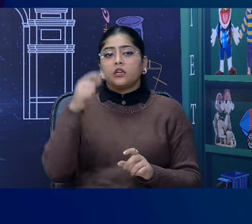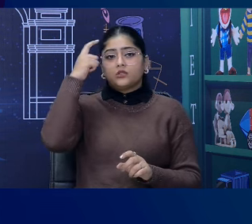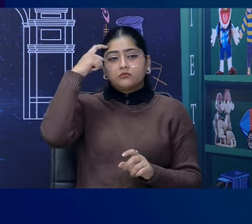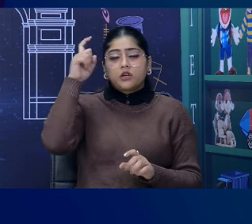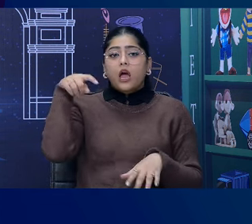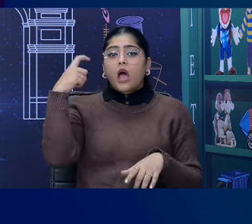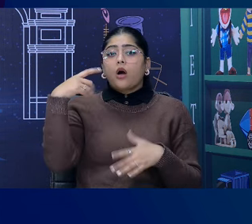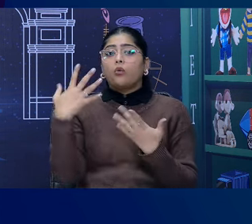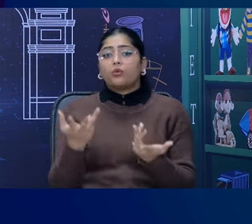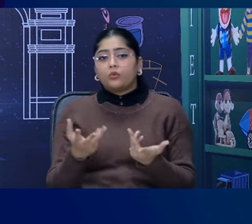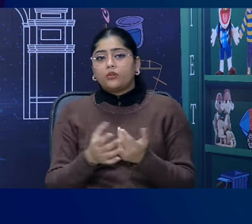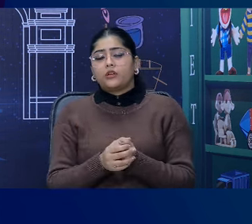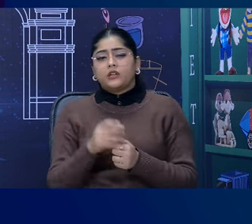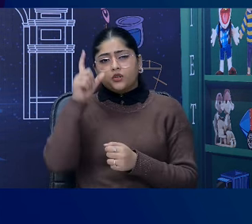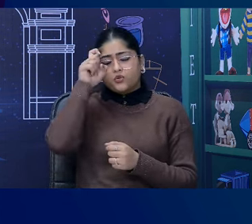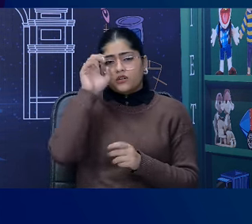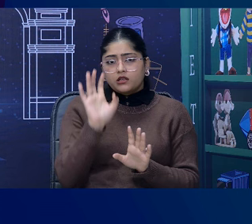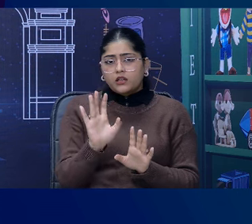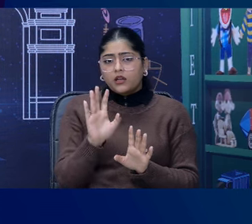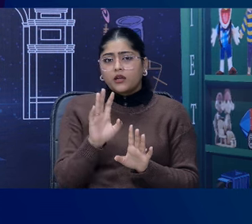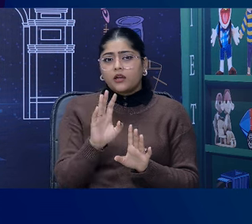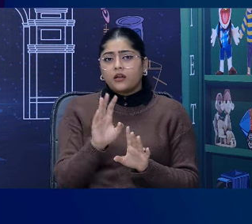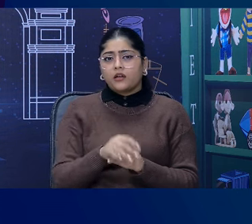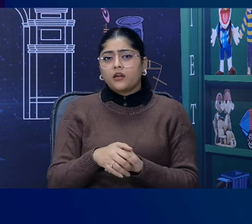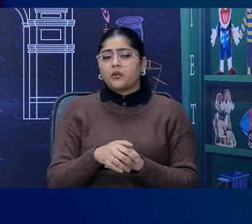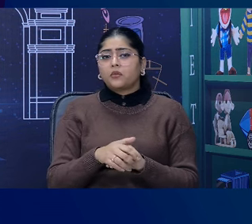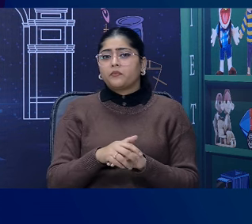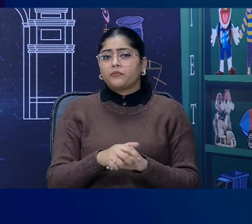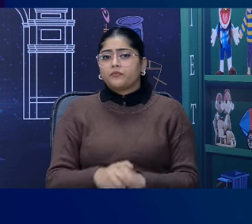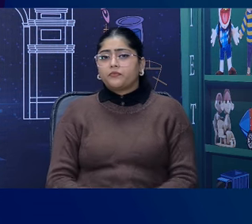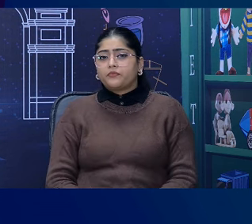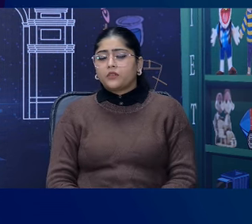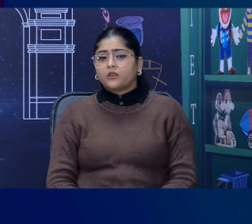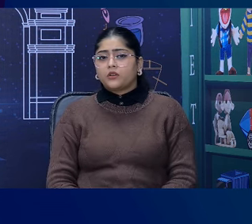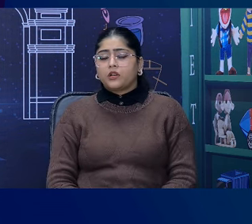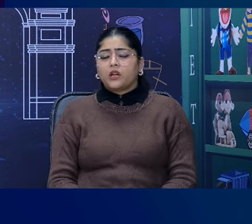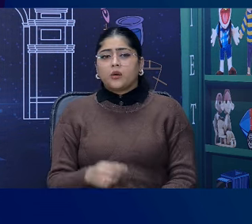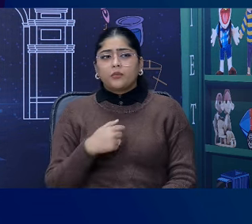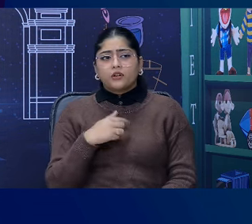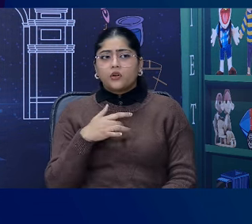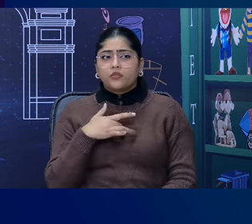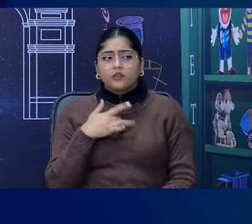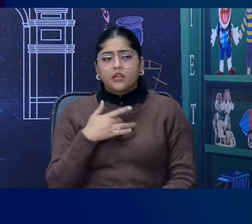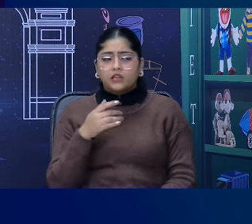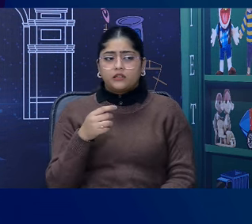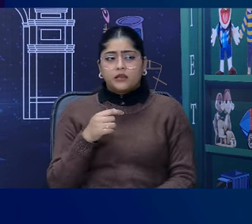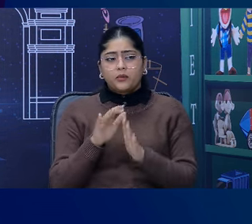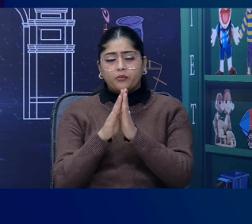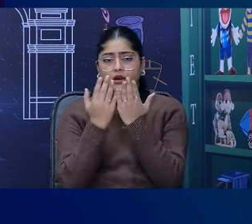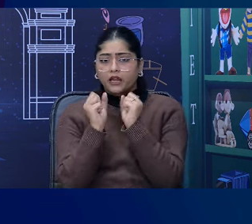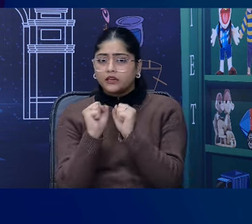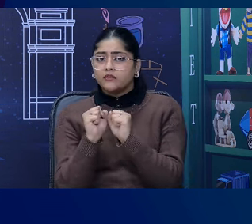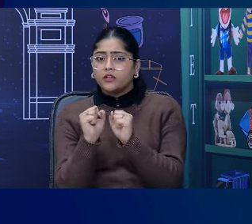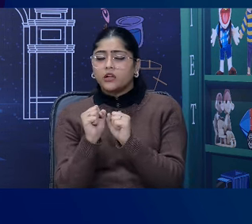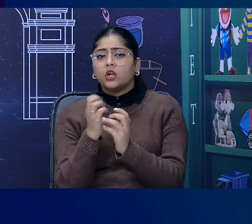इतना स्ट्रेस है पर क्या मालूम कि वह बच्चा एकेडमिक्स में उतना अच्छा है ही नहीं एवरेज स्टूडेंट है तो वो इतना अचीव